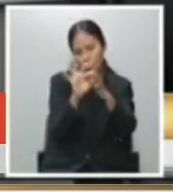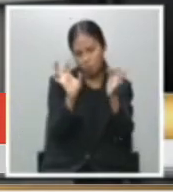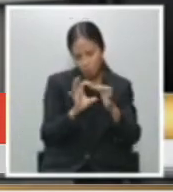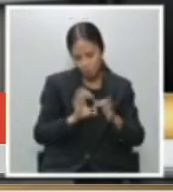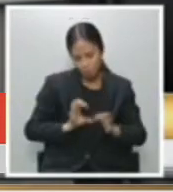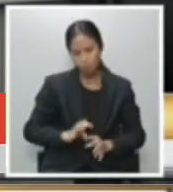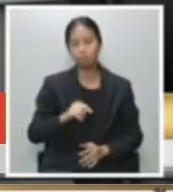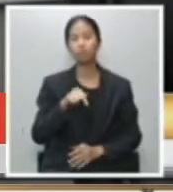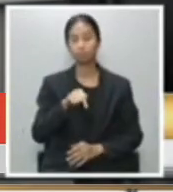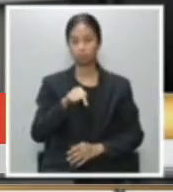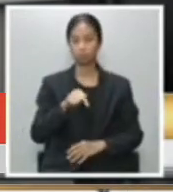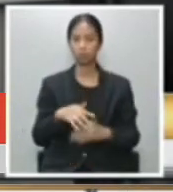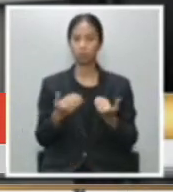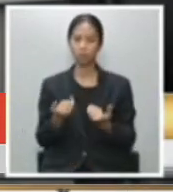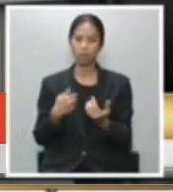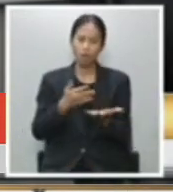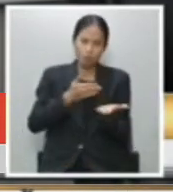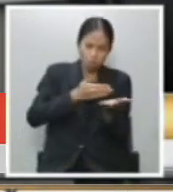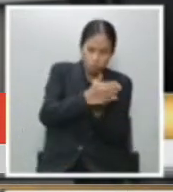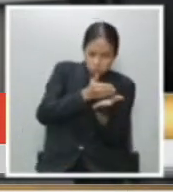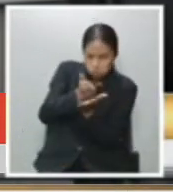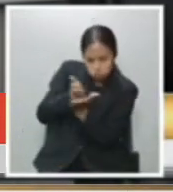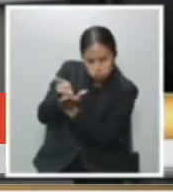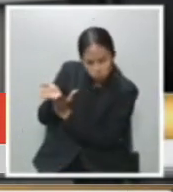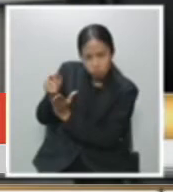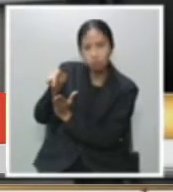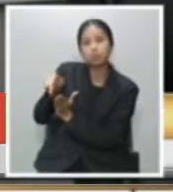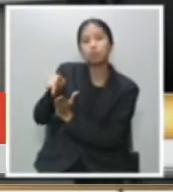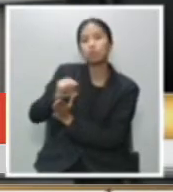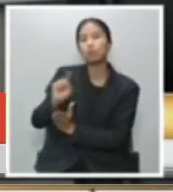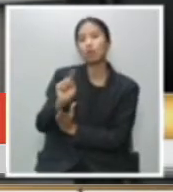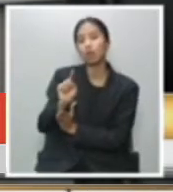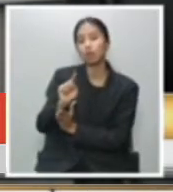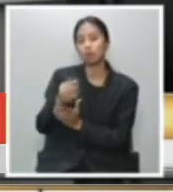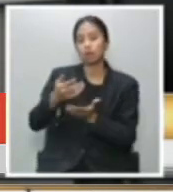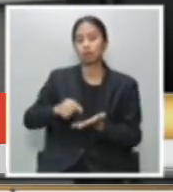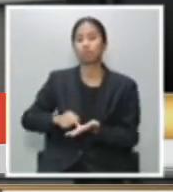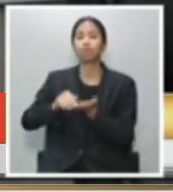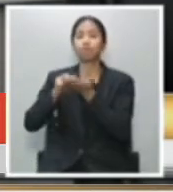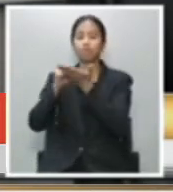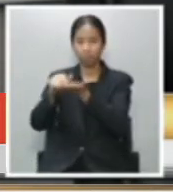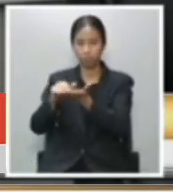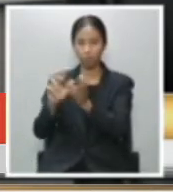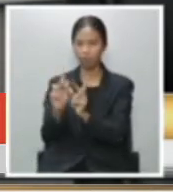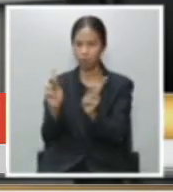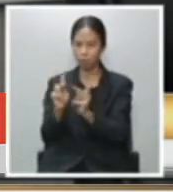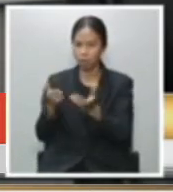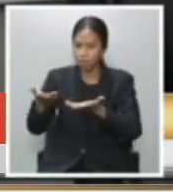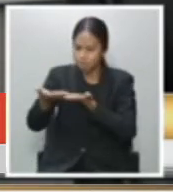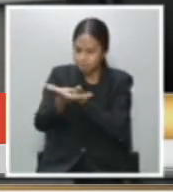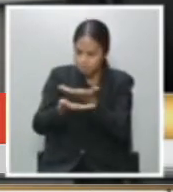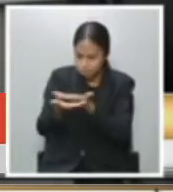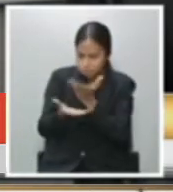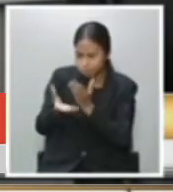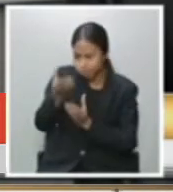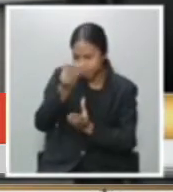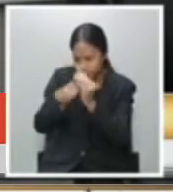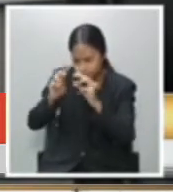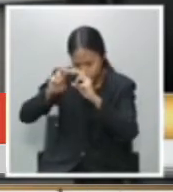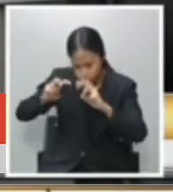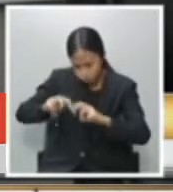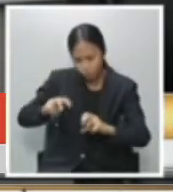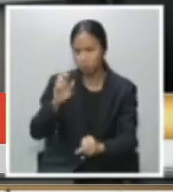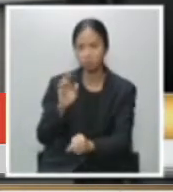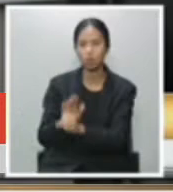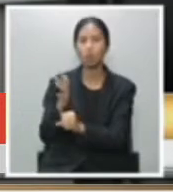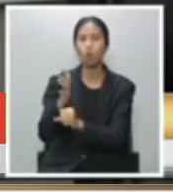ฉะนั้นเนี่ยความหลากหลายอย่างนี้เนี่ยส่งให้กรรมาธิการสามัญพิจารณาศึกษายังไม่พอเลยครับสถาบันการศึกษ